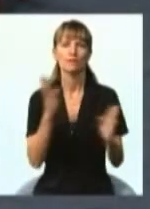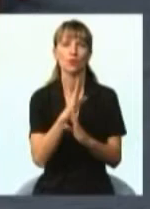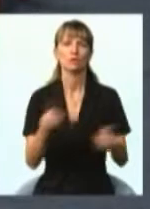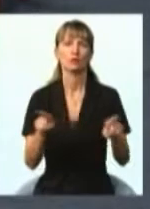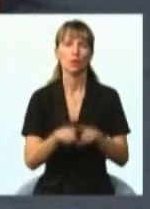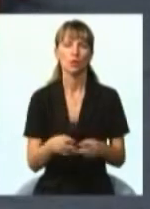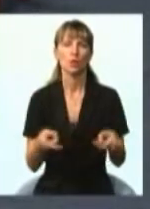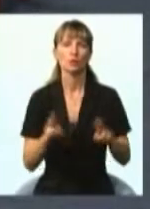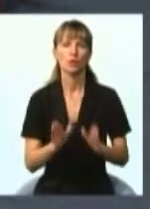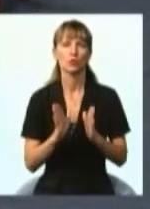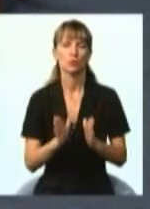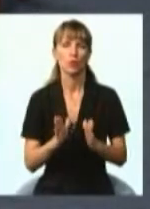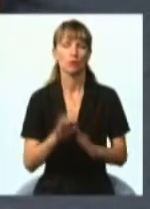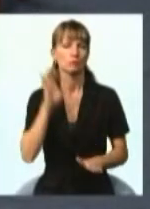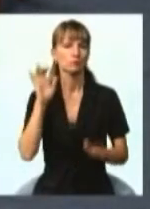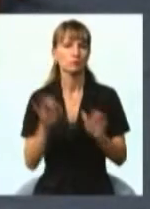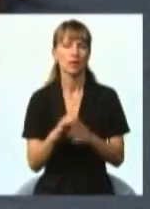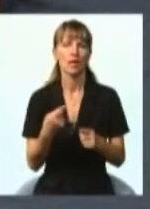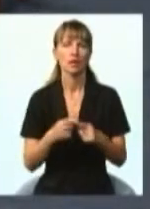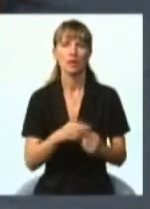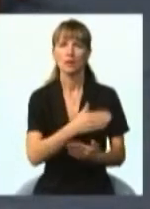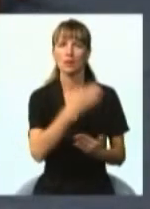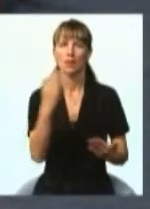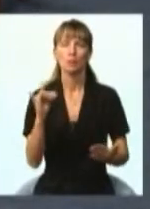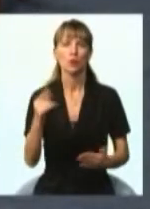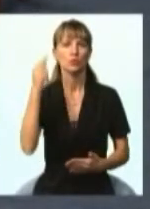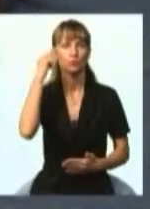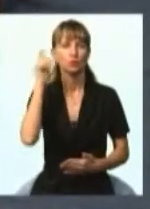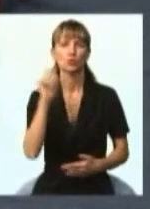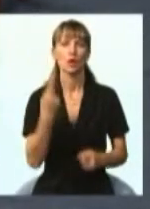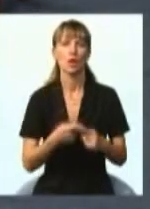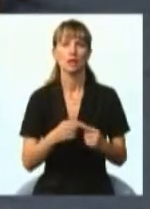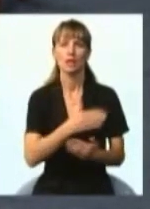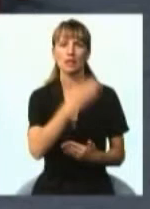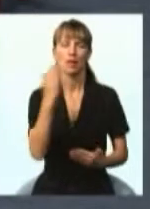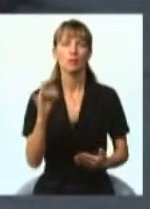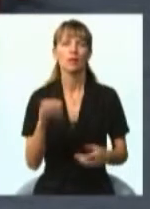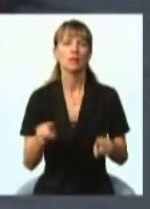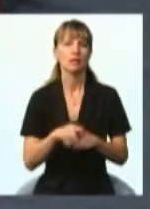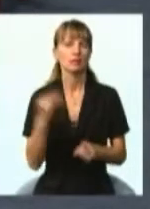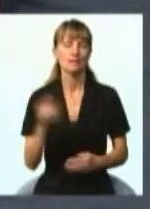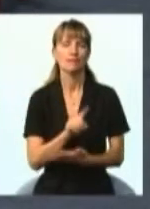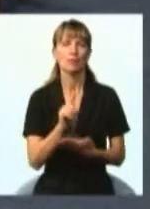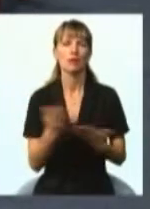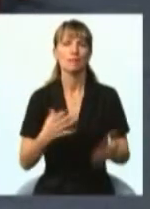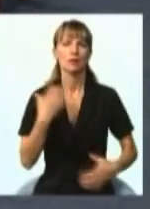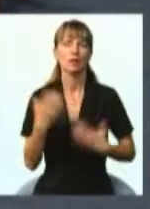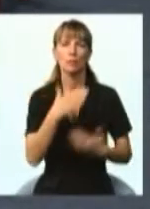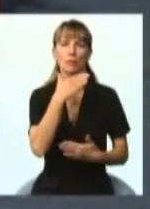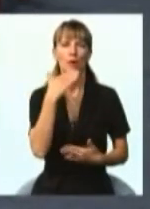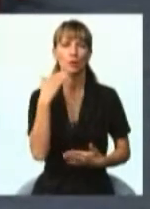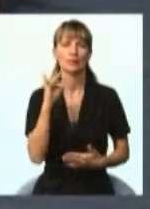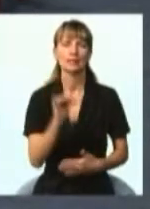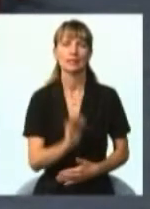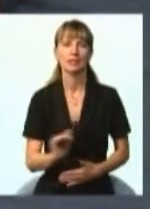Ну що, лишилося нам все ж таки підкорити це небо і, власне, дізнатися, що таке небо. І таке цікаве питання, яке хвилює дуже багато